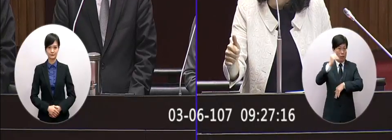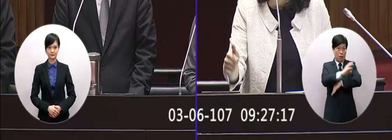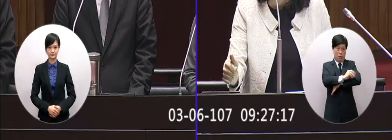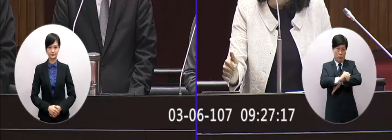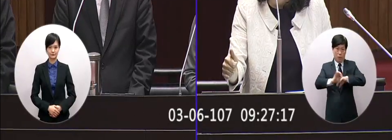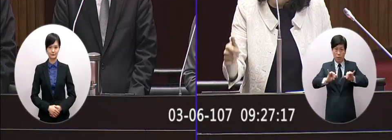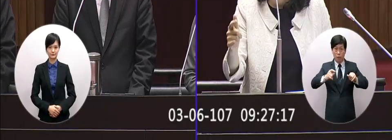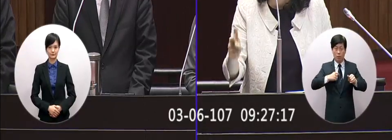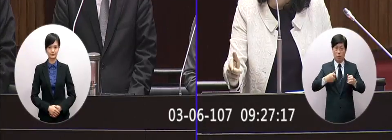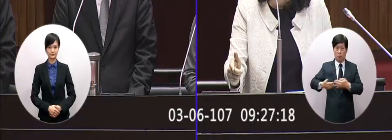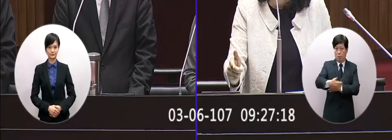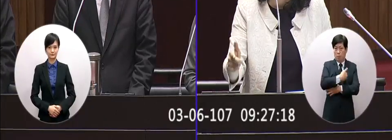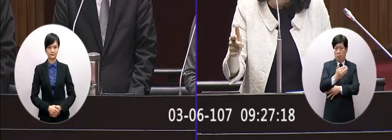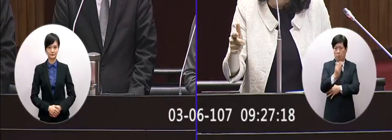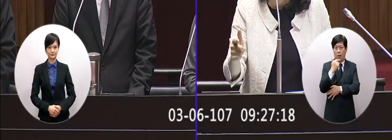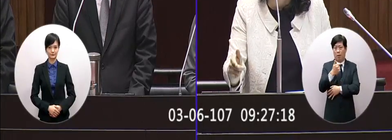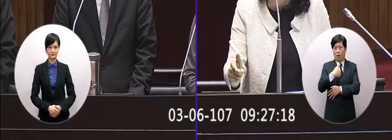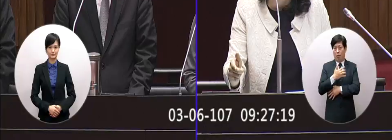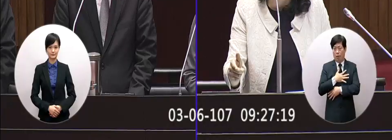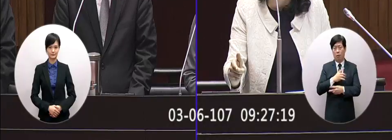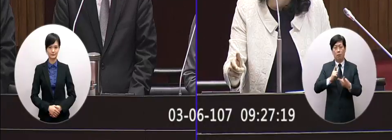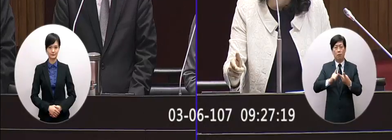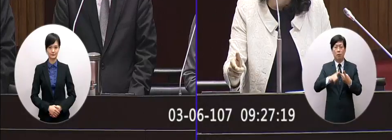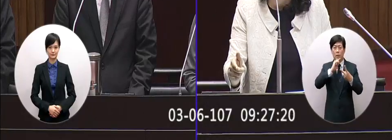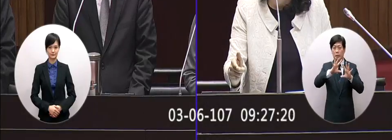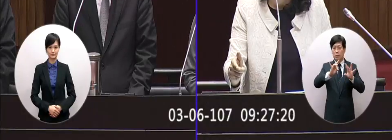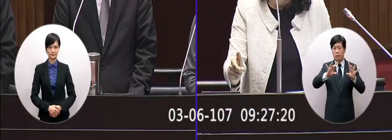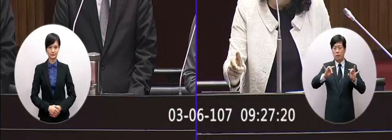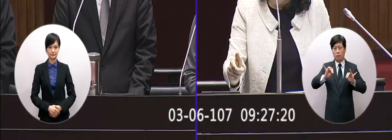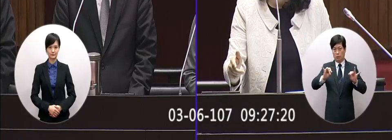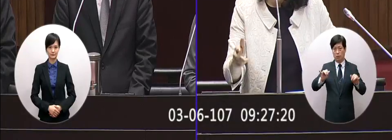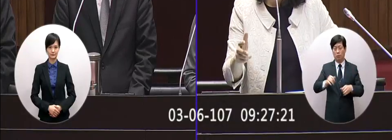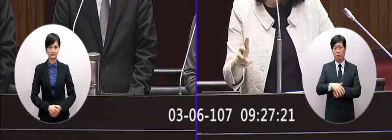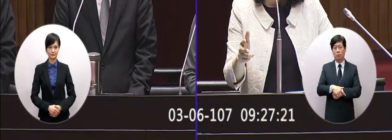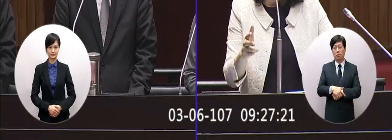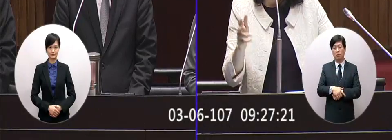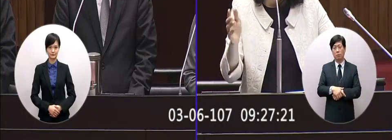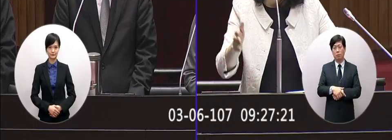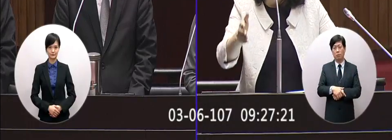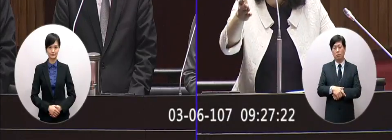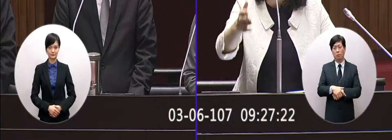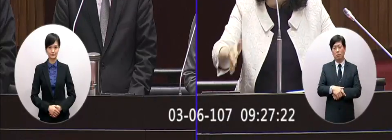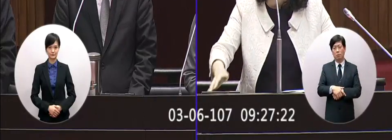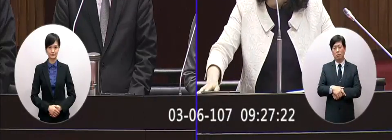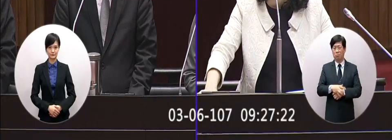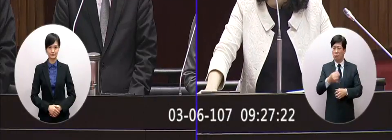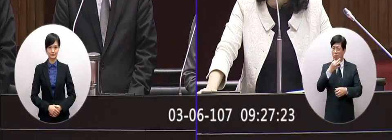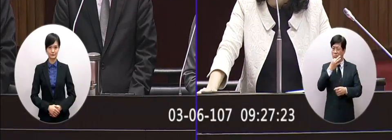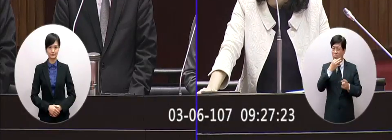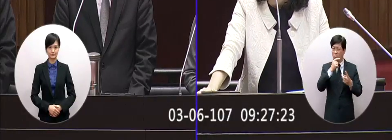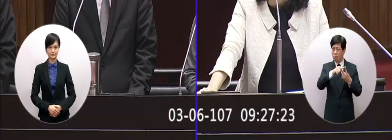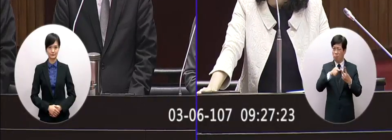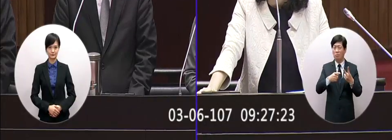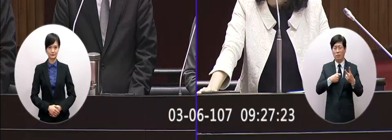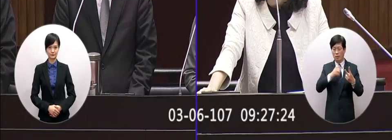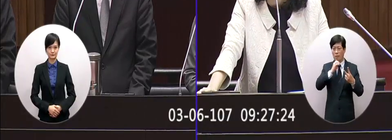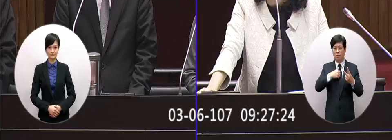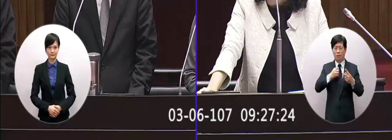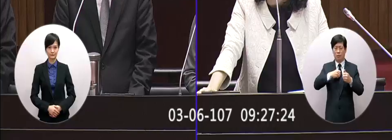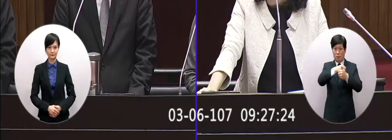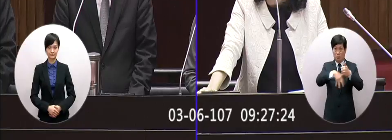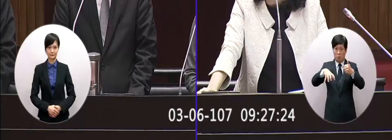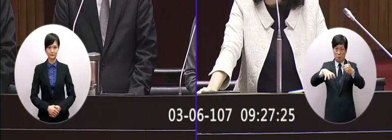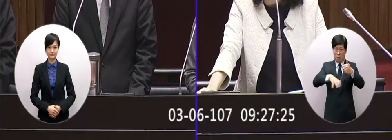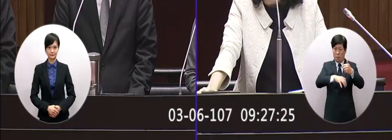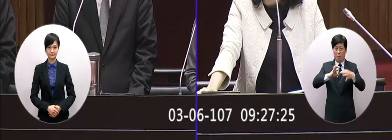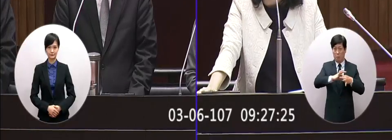的征收；第二个就是我们湿地的部分。好，所以这个部分可能要跨部会的协调，就要